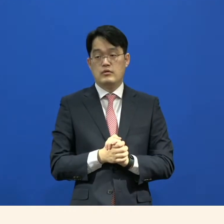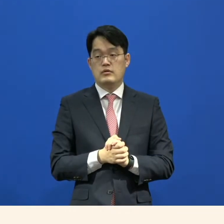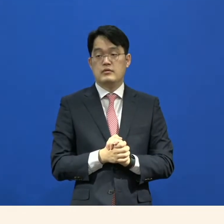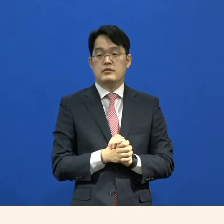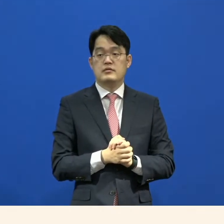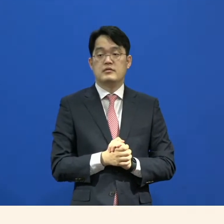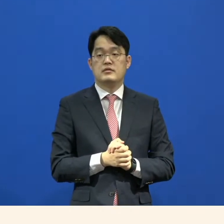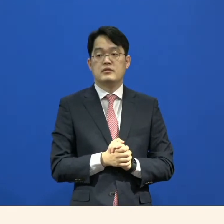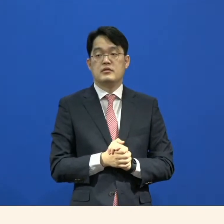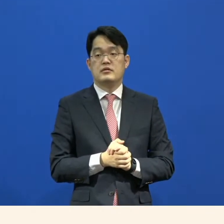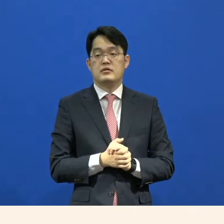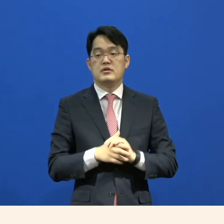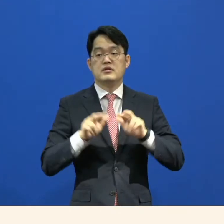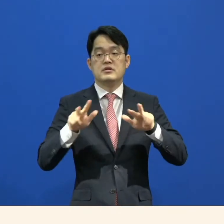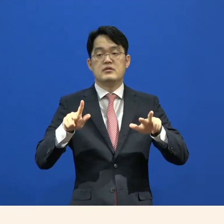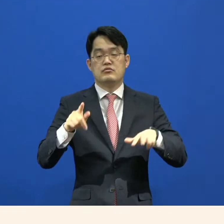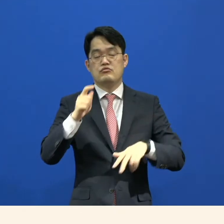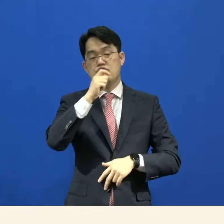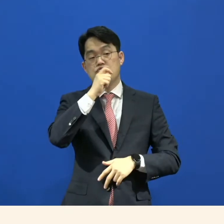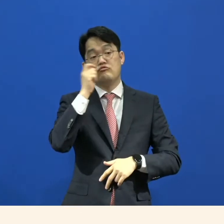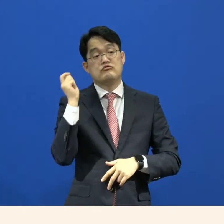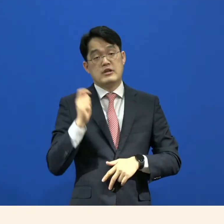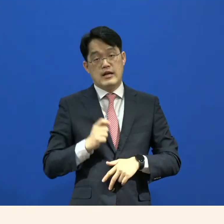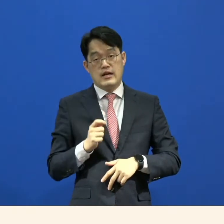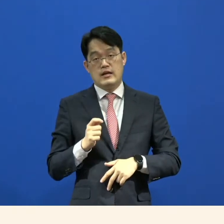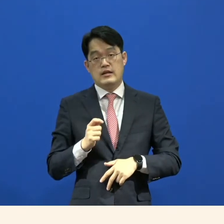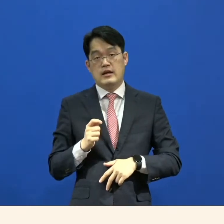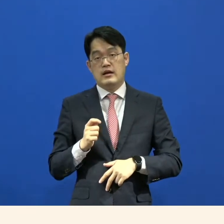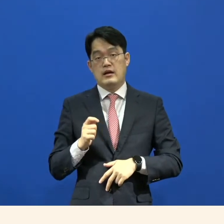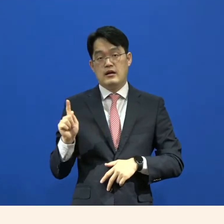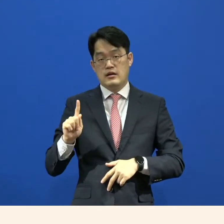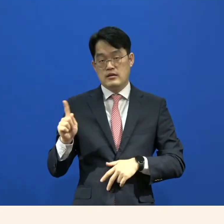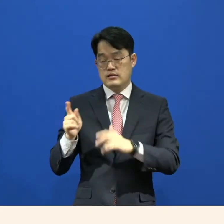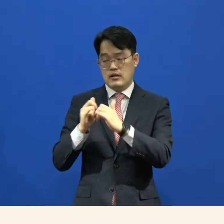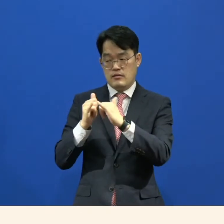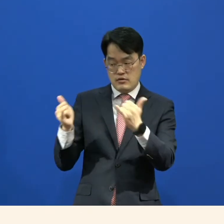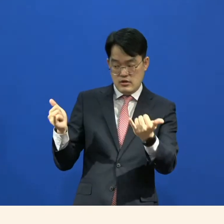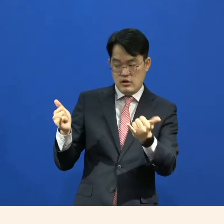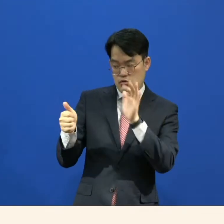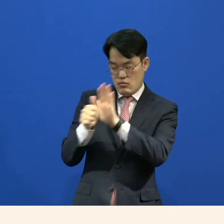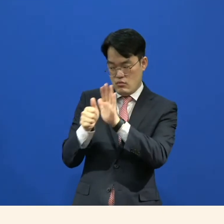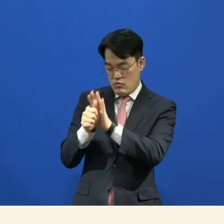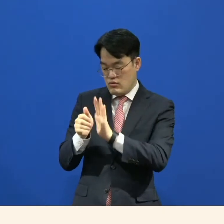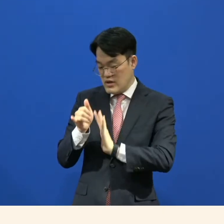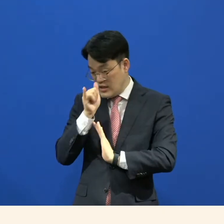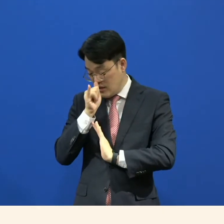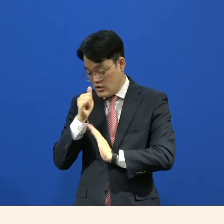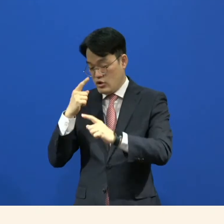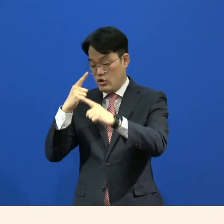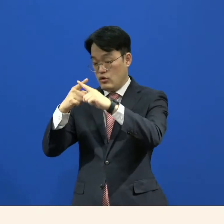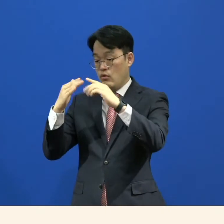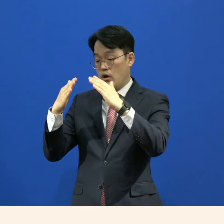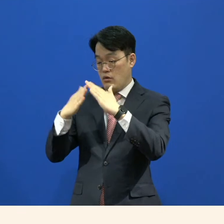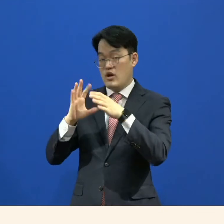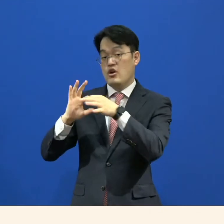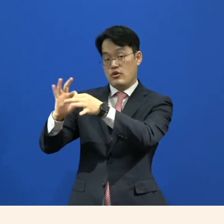비롯해서 우크라이나 피난민들의 길목에 위치한 현지 교회들과 연계해서 의약품,